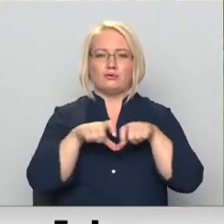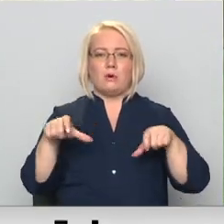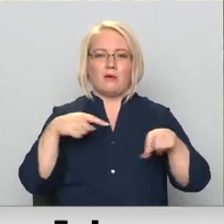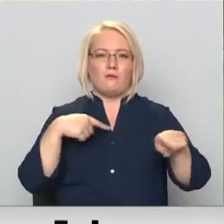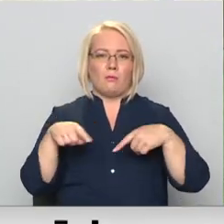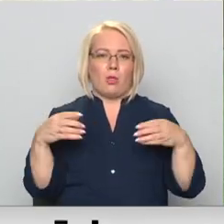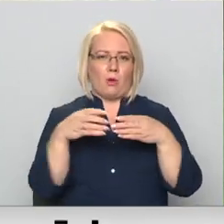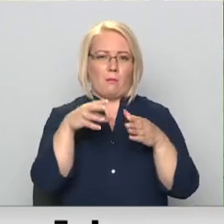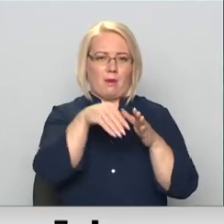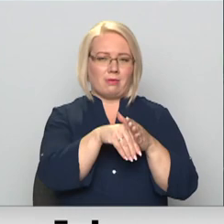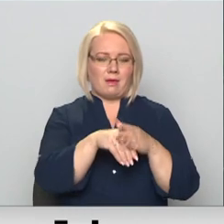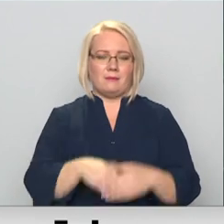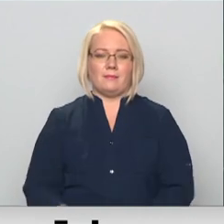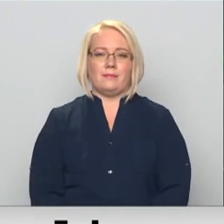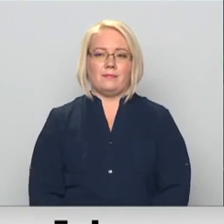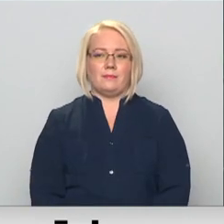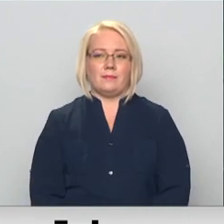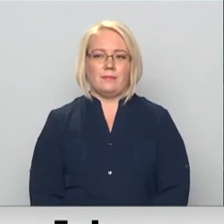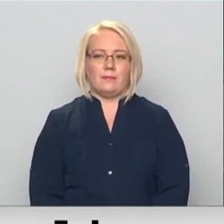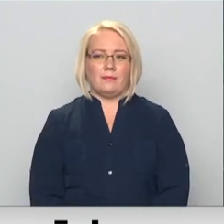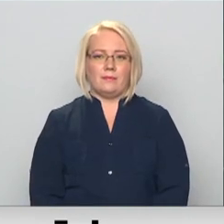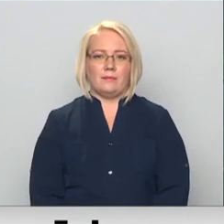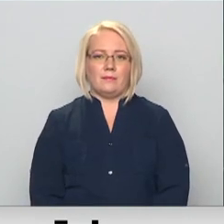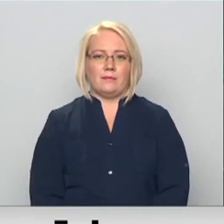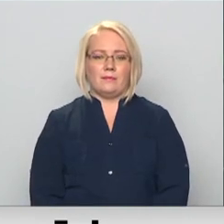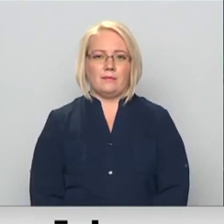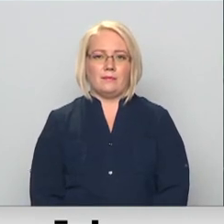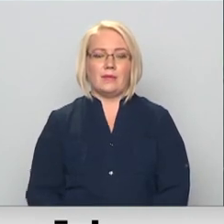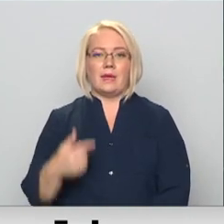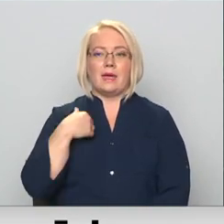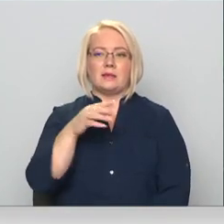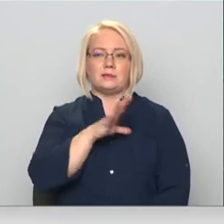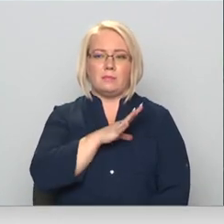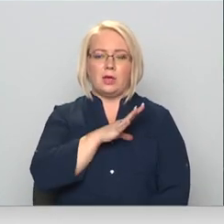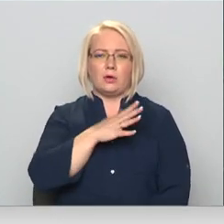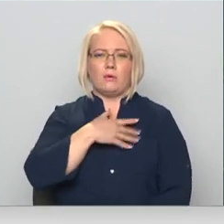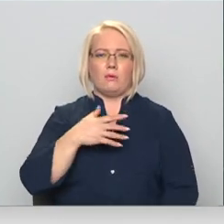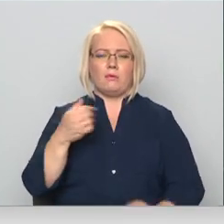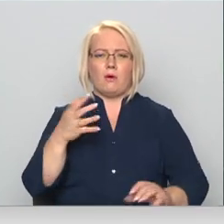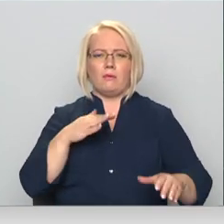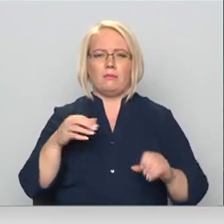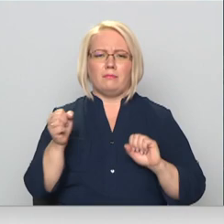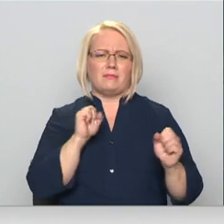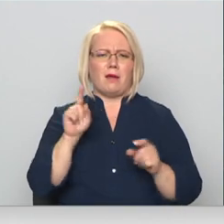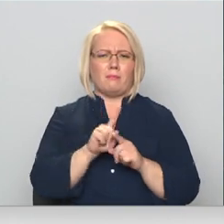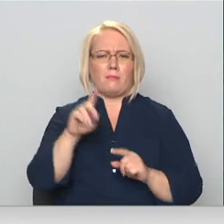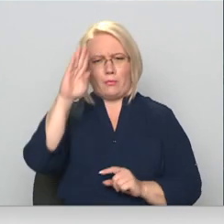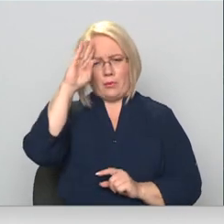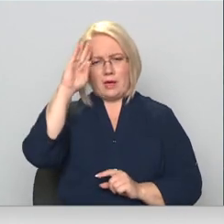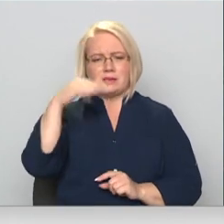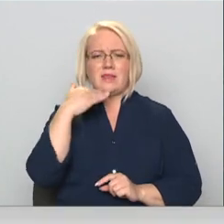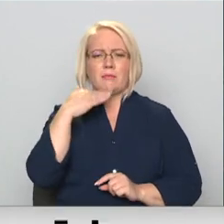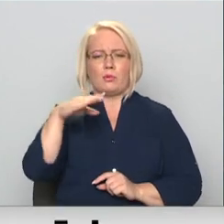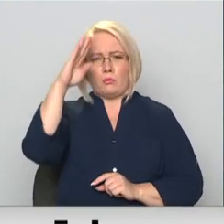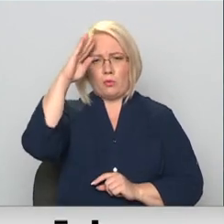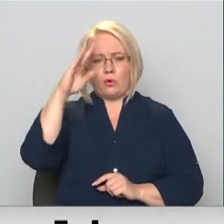futbolu komandā. When I was growing up, I was quite boyish. Es biju diezgan puiciska, bet nekad negribēju būt zēns. Dažkārt dēvēju